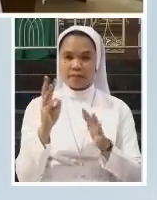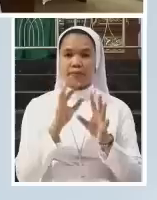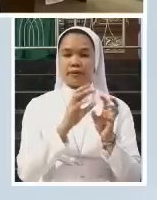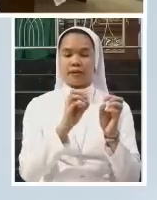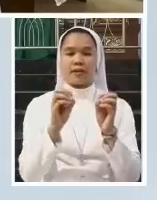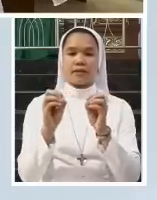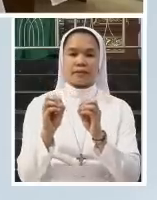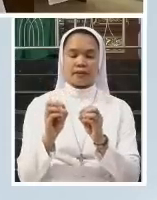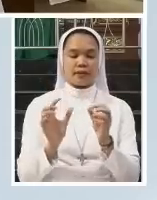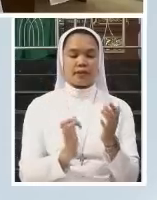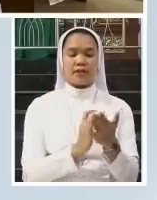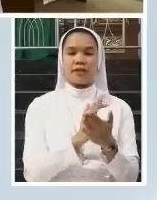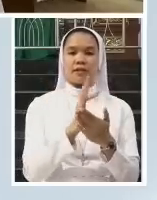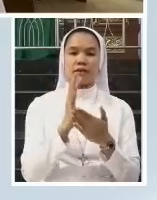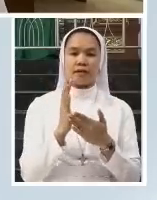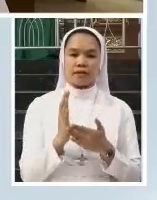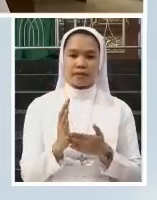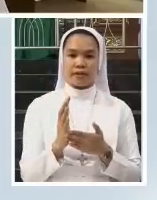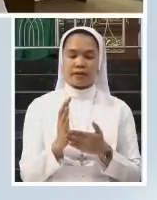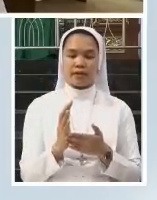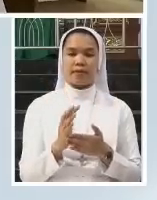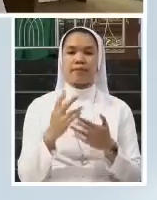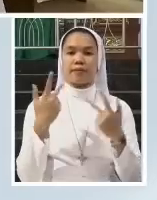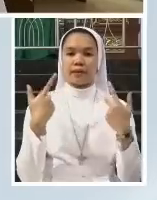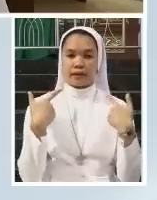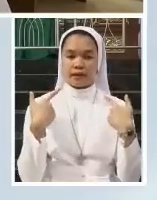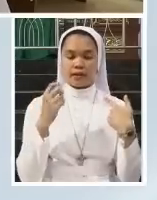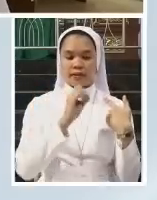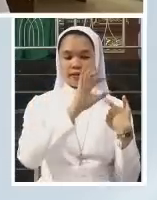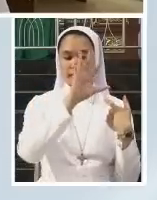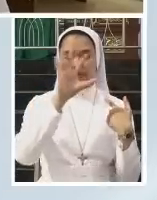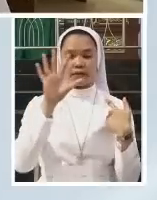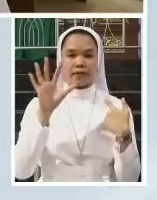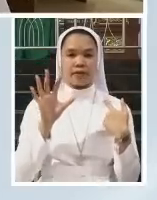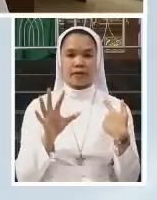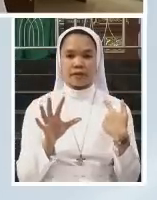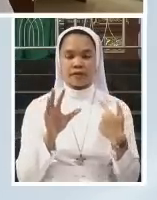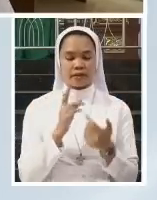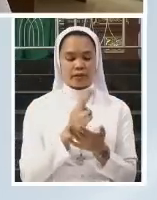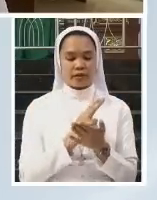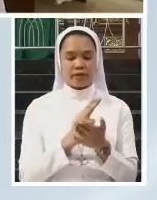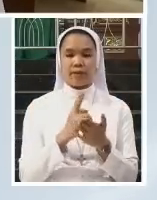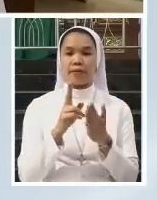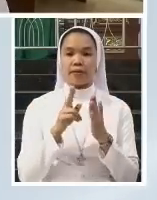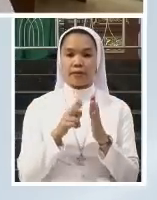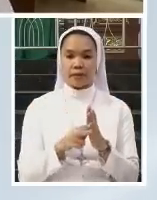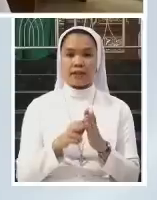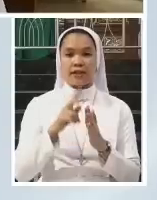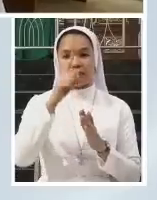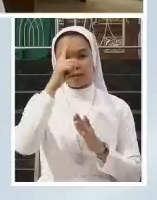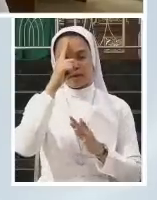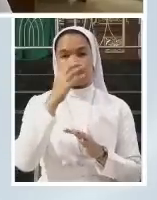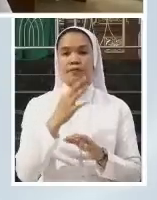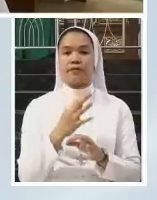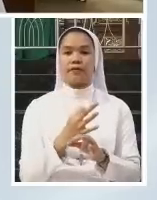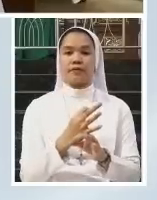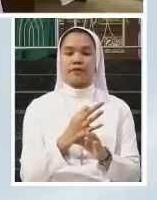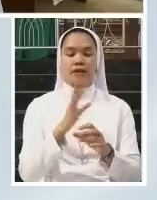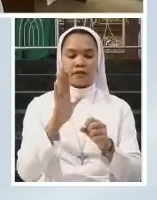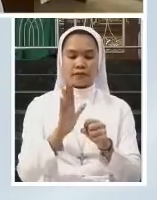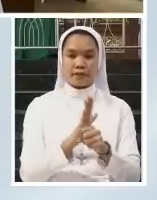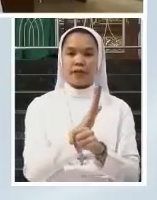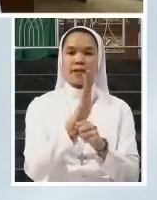imong kamurawayan, na nagliliwanag sa kabanalan na ang burabod